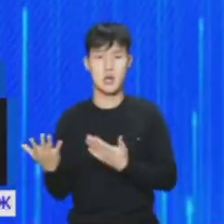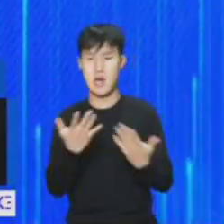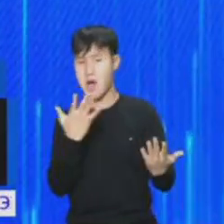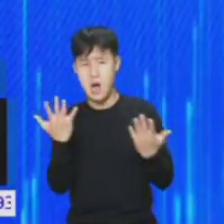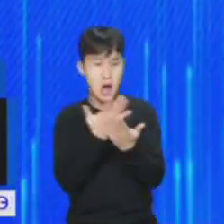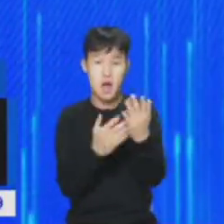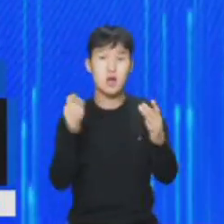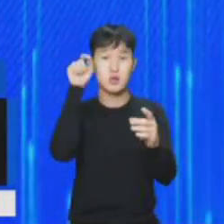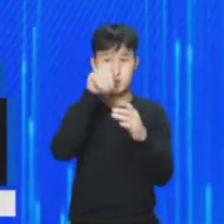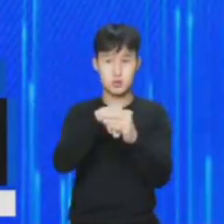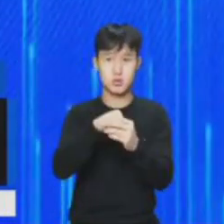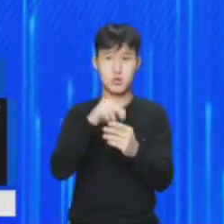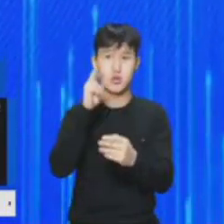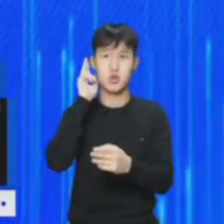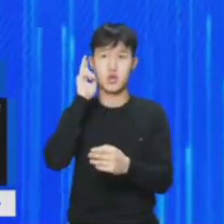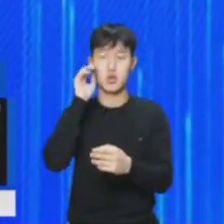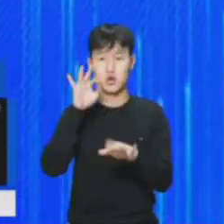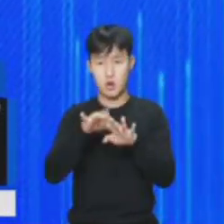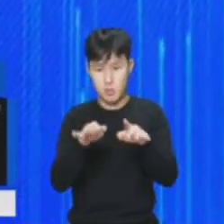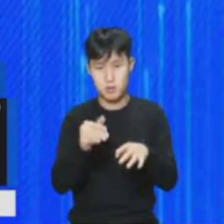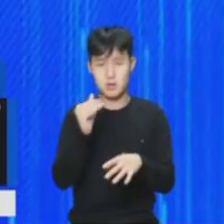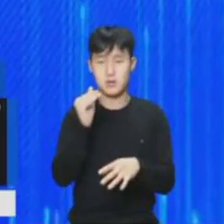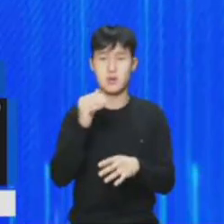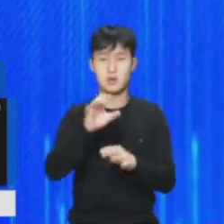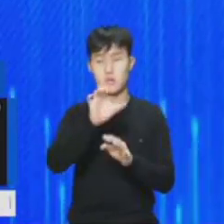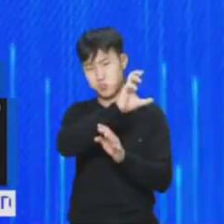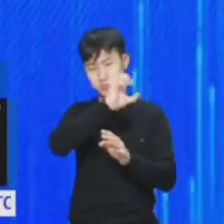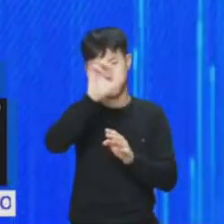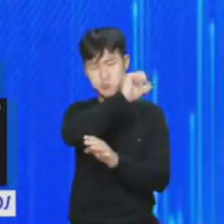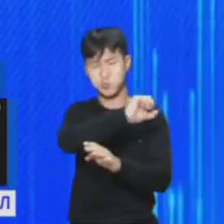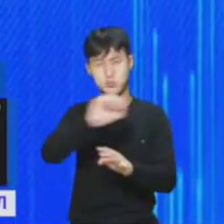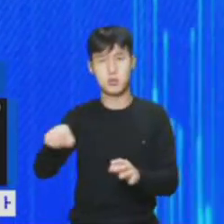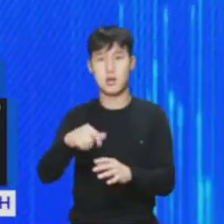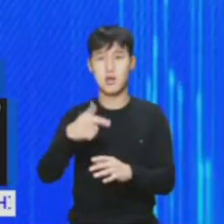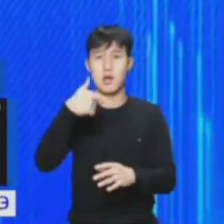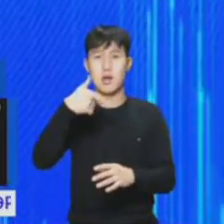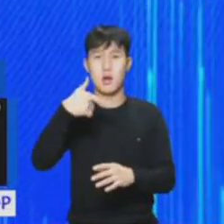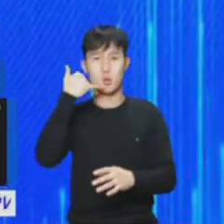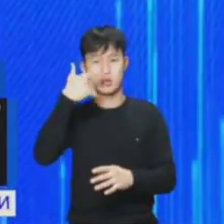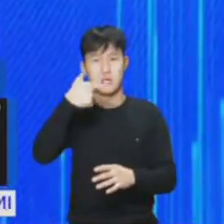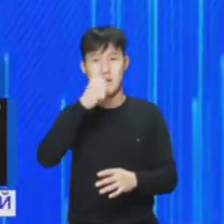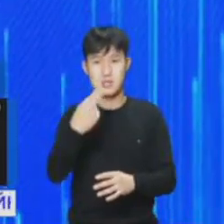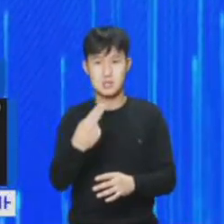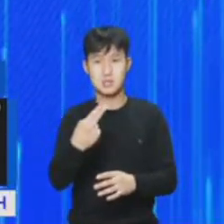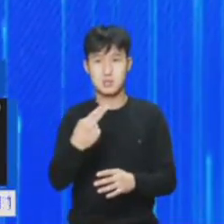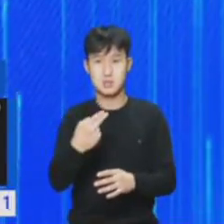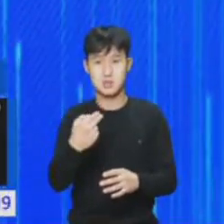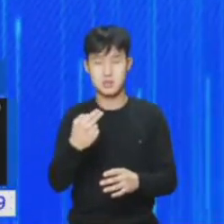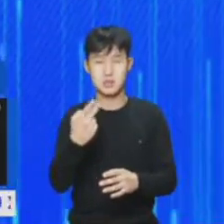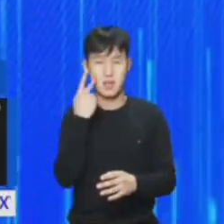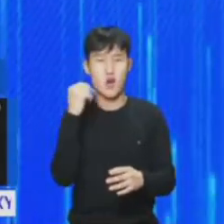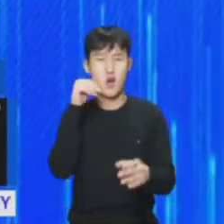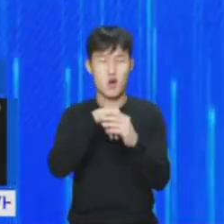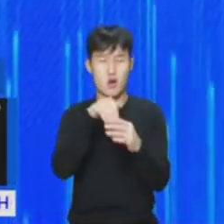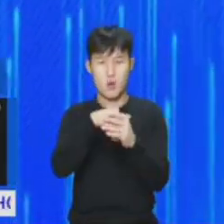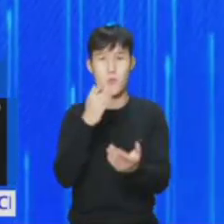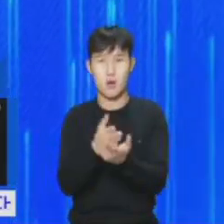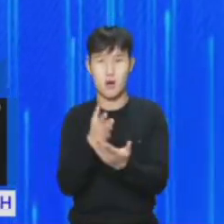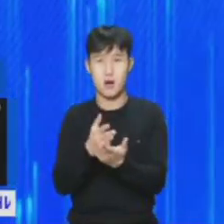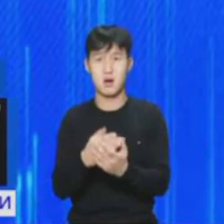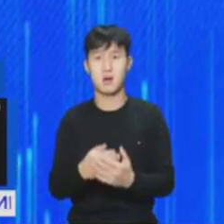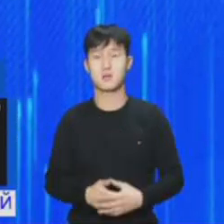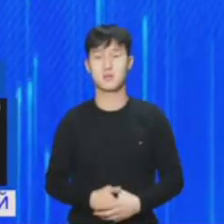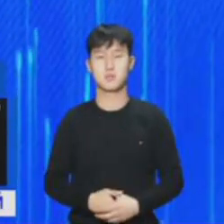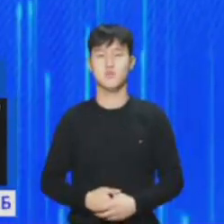очсон компьютер форматлах гар утас гацх ажил болвол их оролцож байна. Нэгэсэндээ